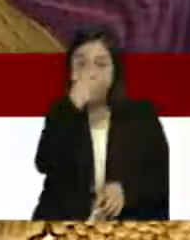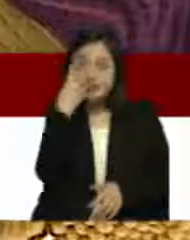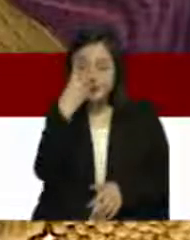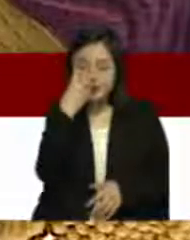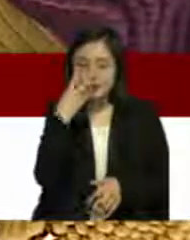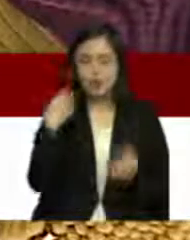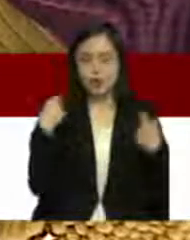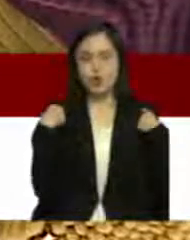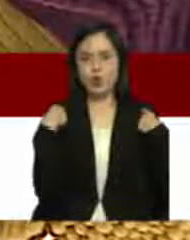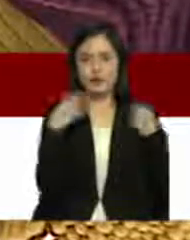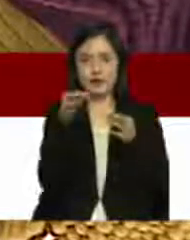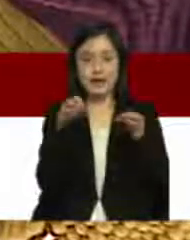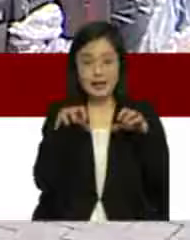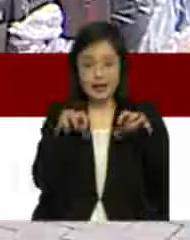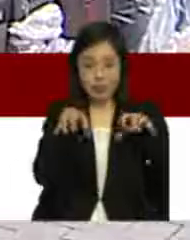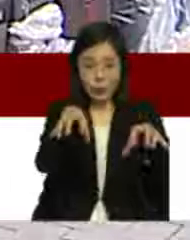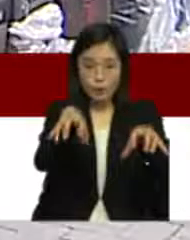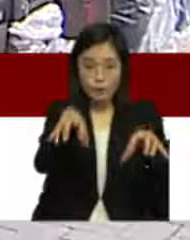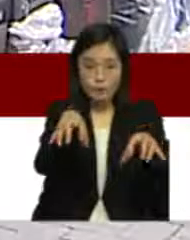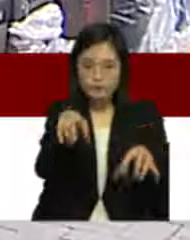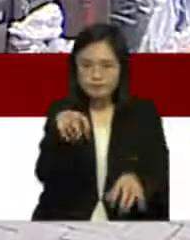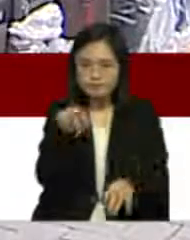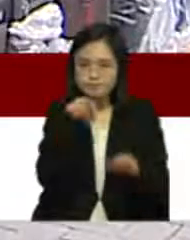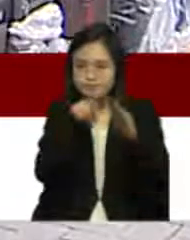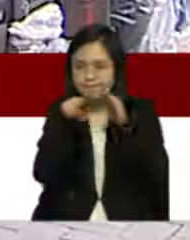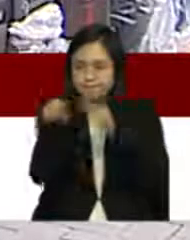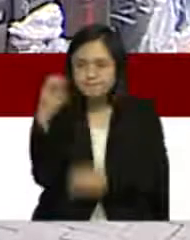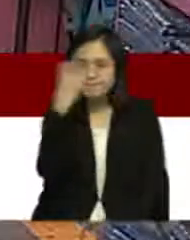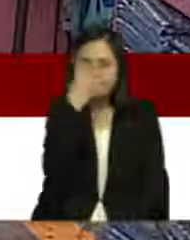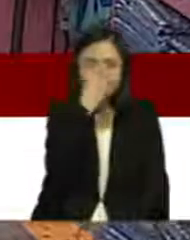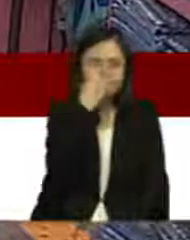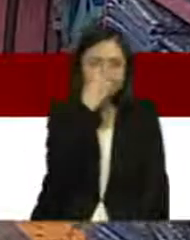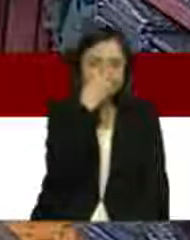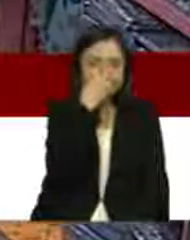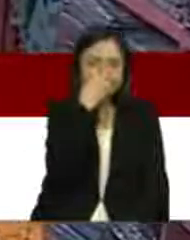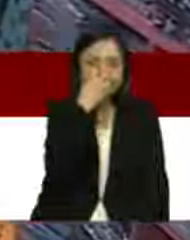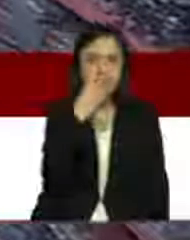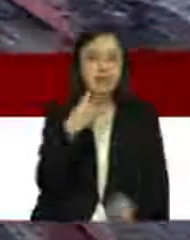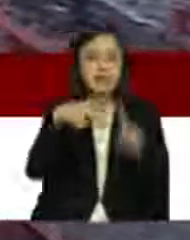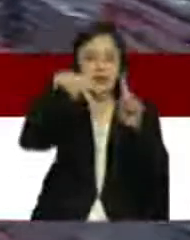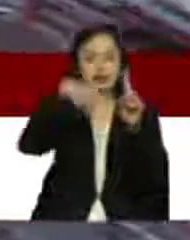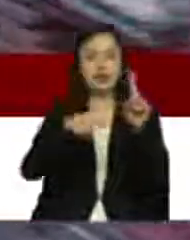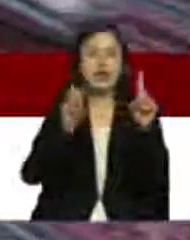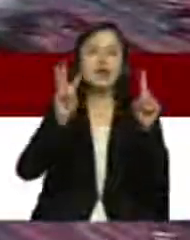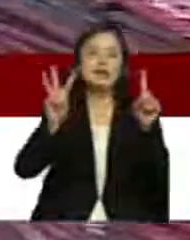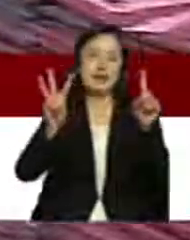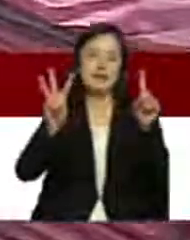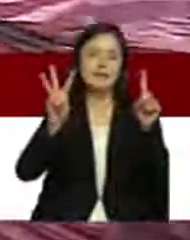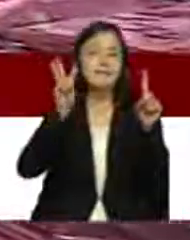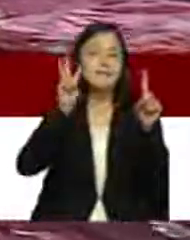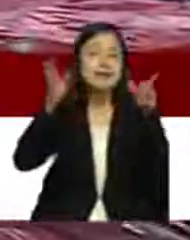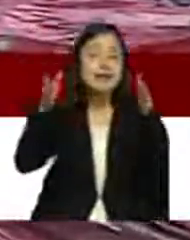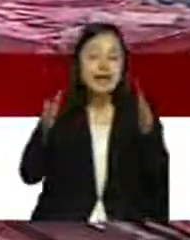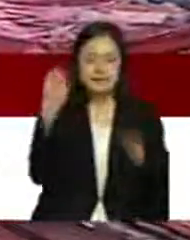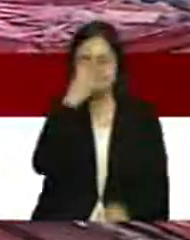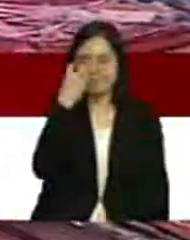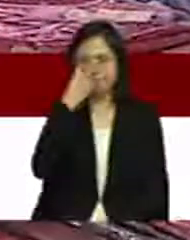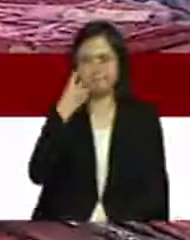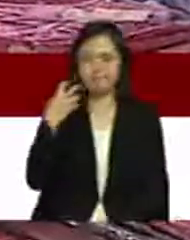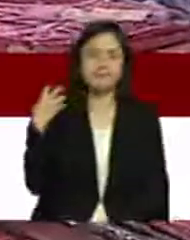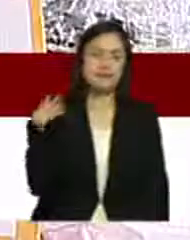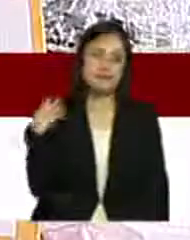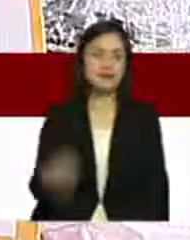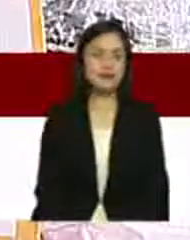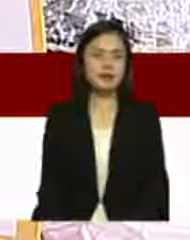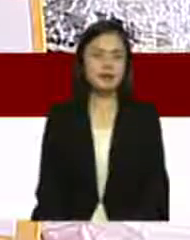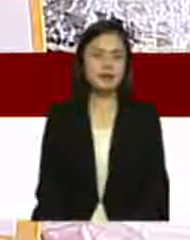8시부터 다음 날 오전 9시까지 하는 밤샘 단속을 주 3회 실시합니다. 또 서울시와 중부경찰서 등과 함께